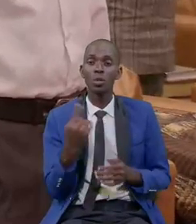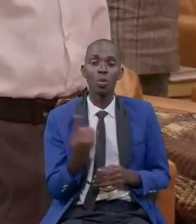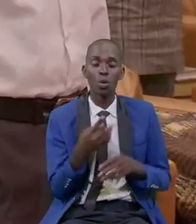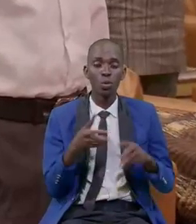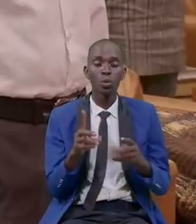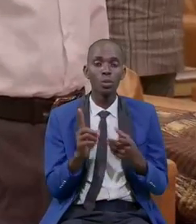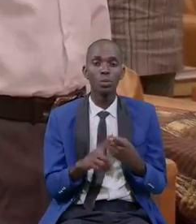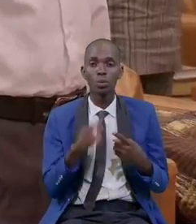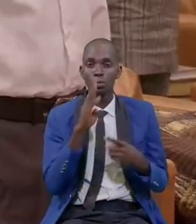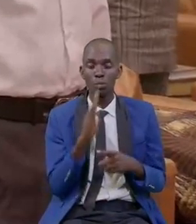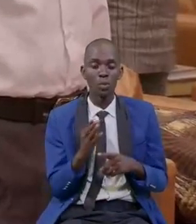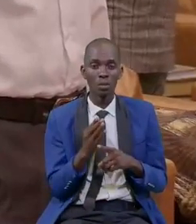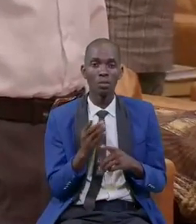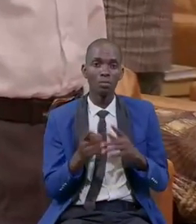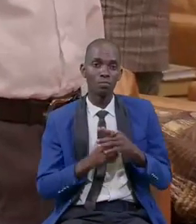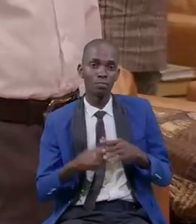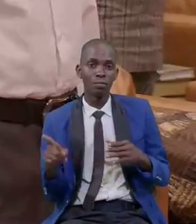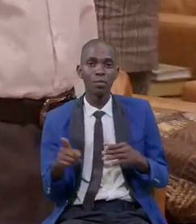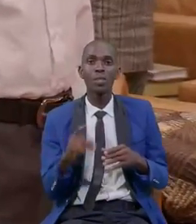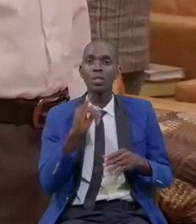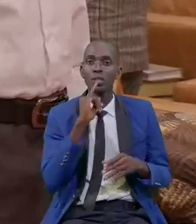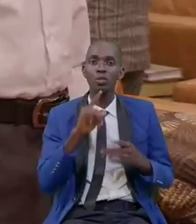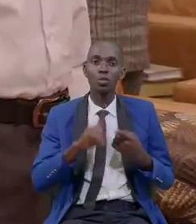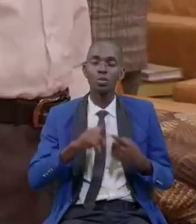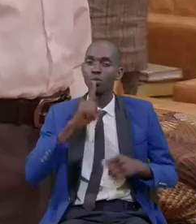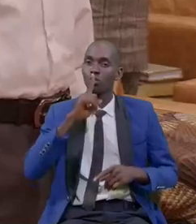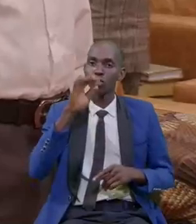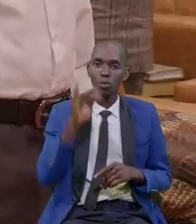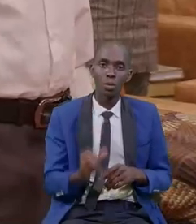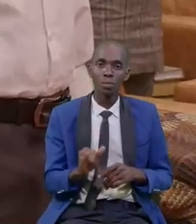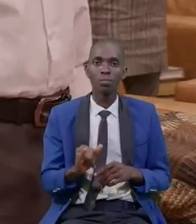La seule manière d'échapper,